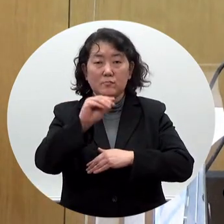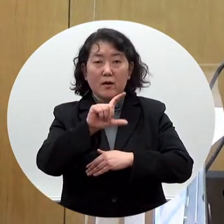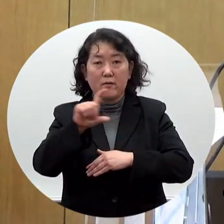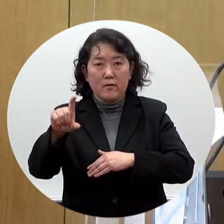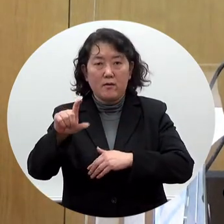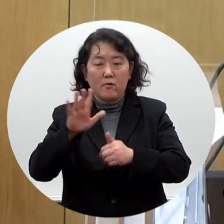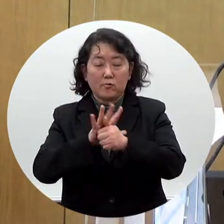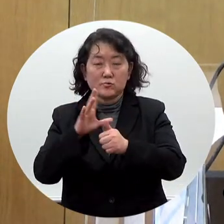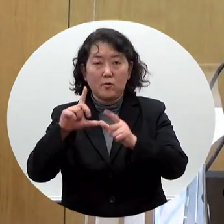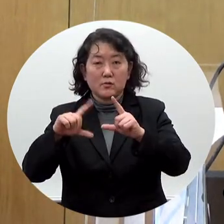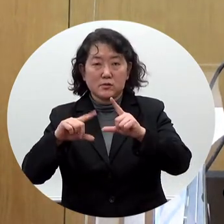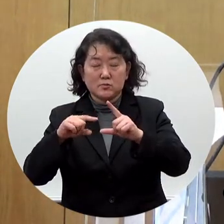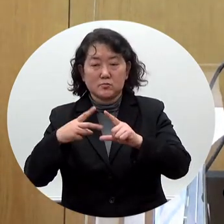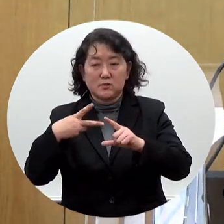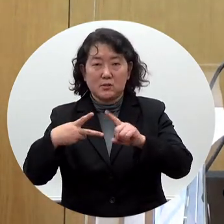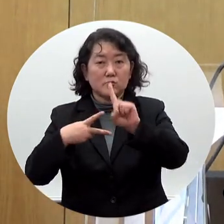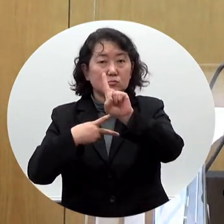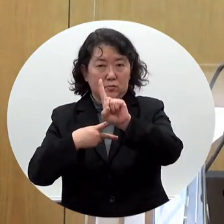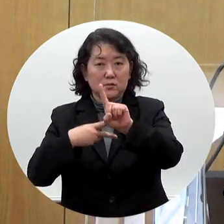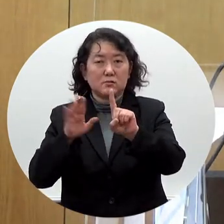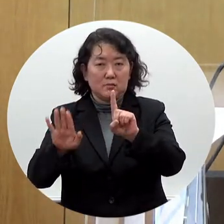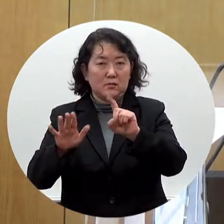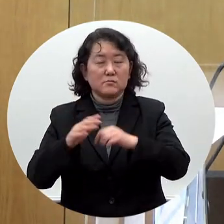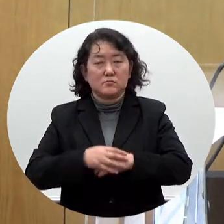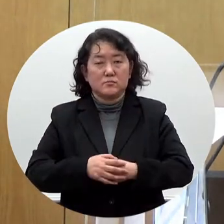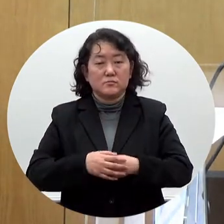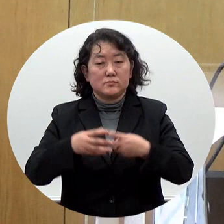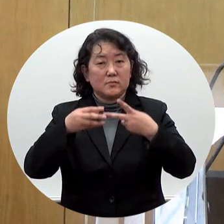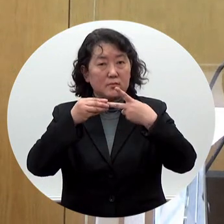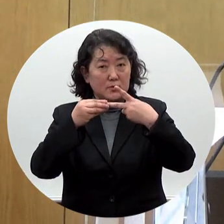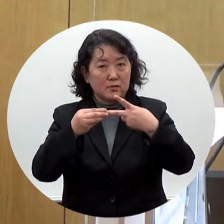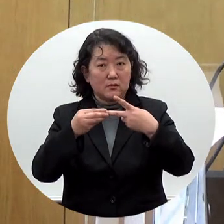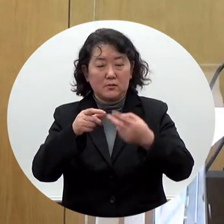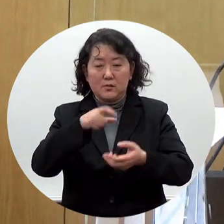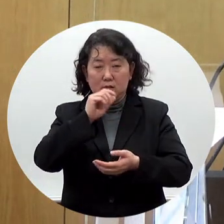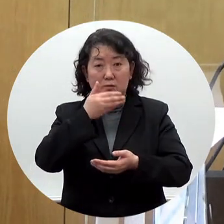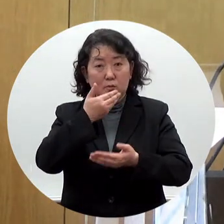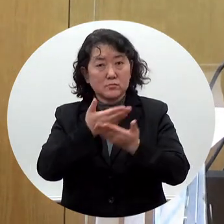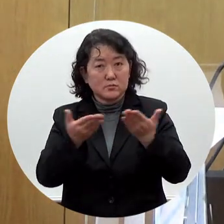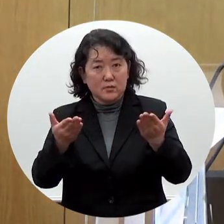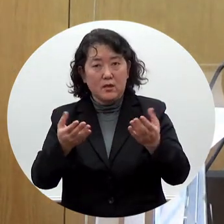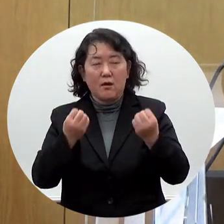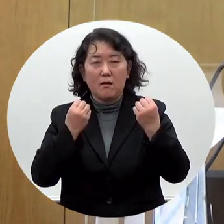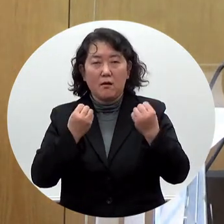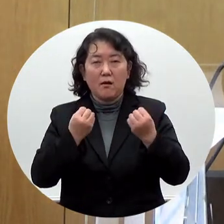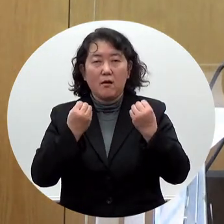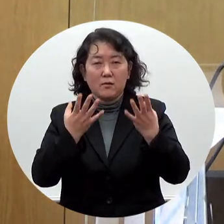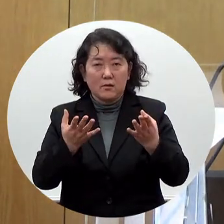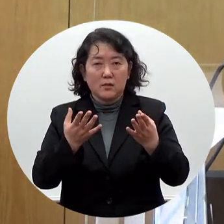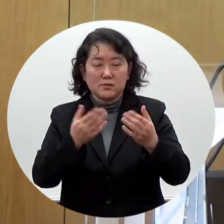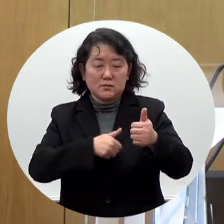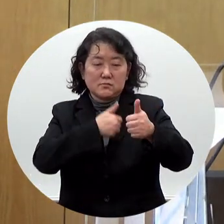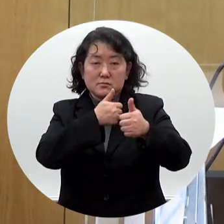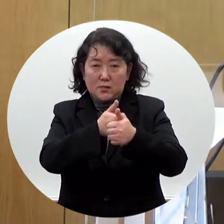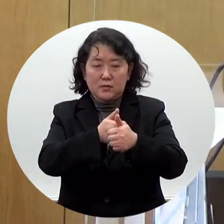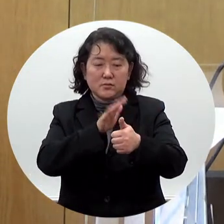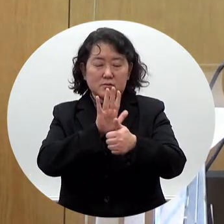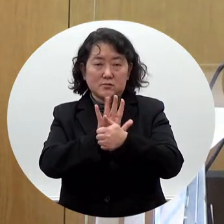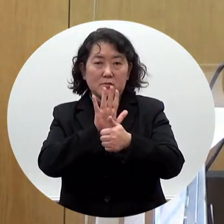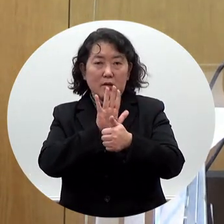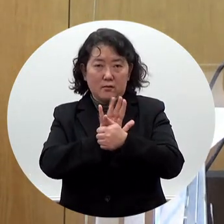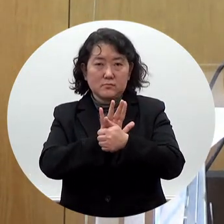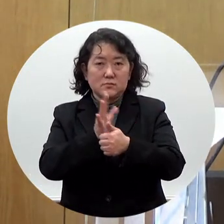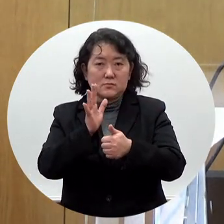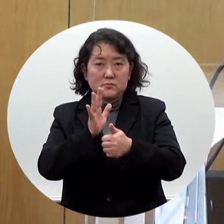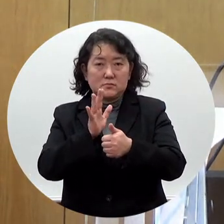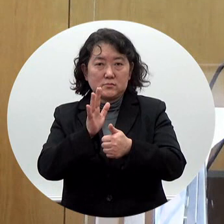助率は2分の1でございます。その2が、飲食店新たなチャレンジ支援事業費補